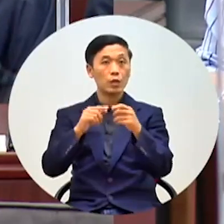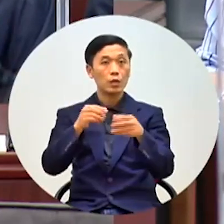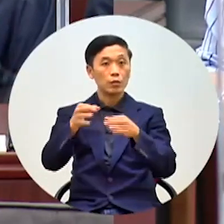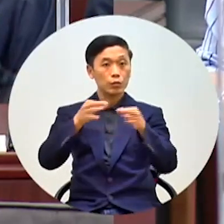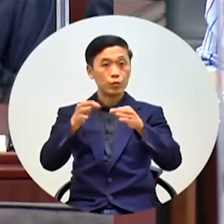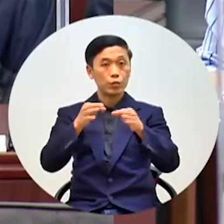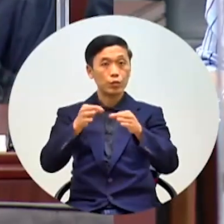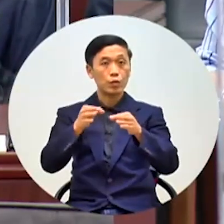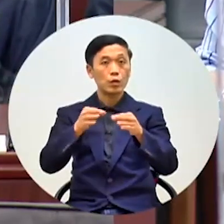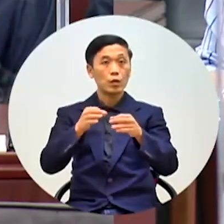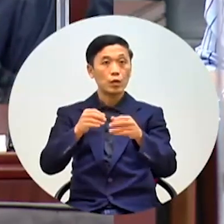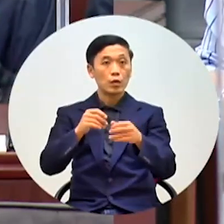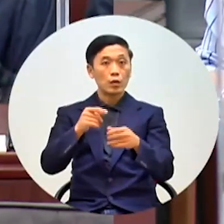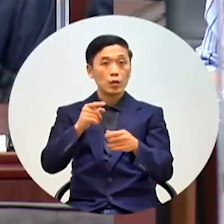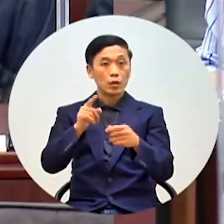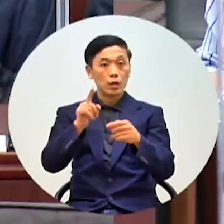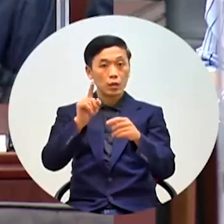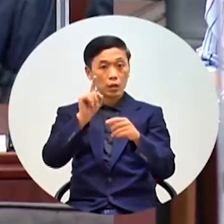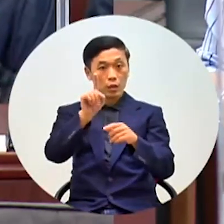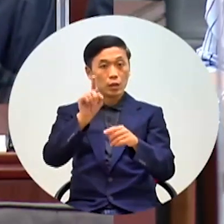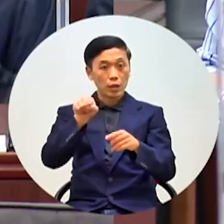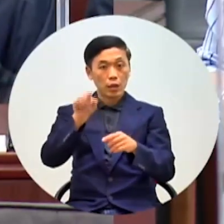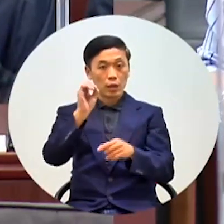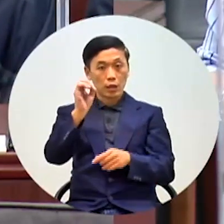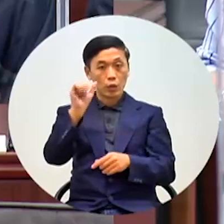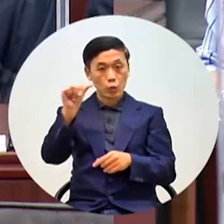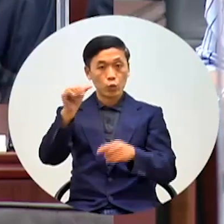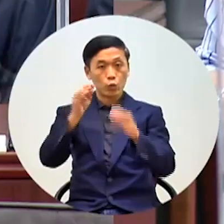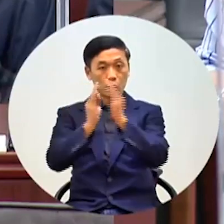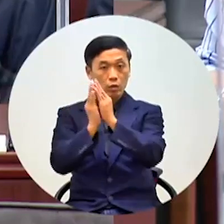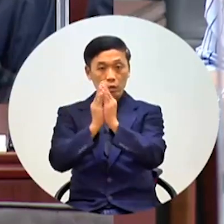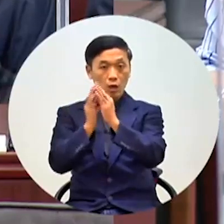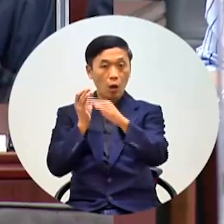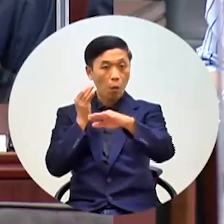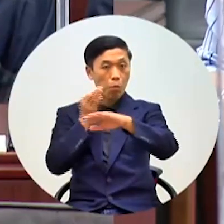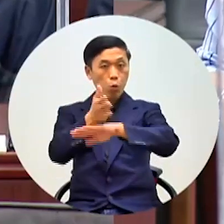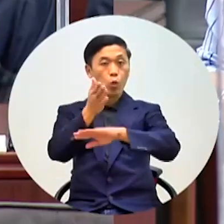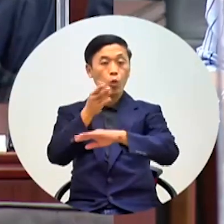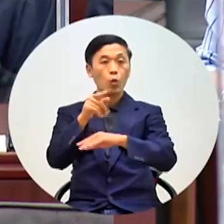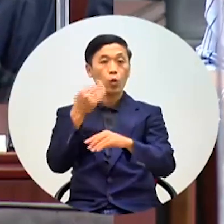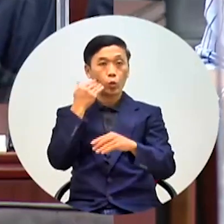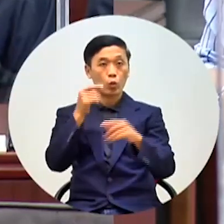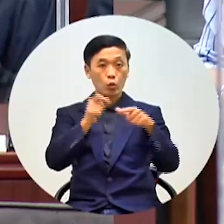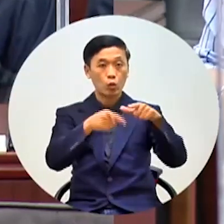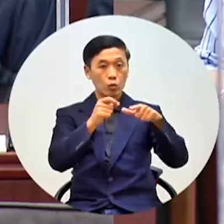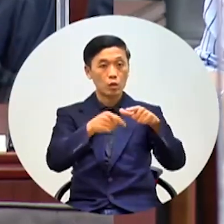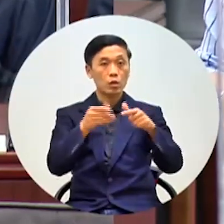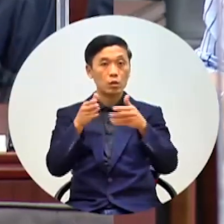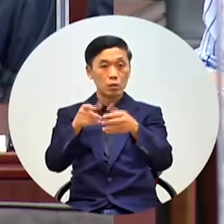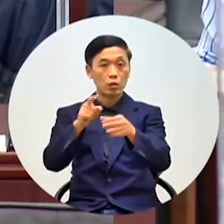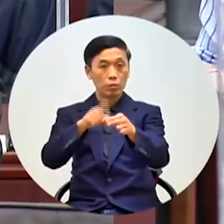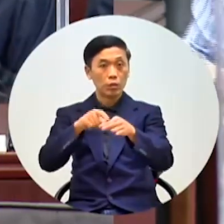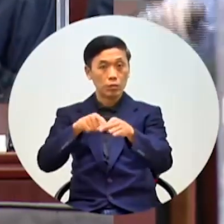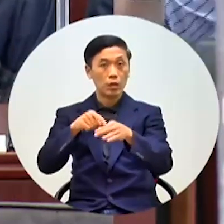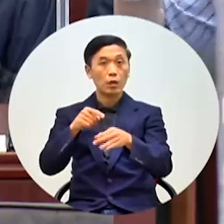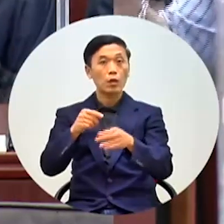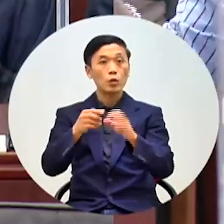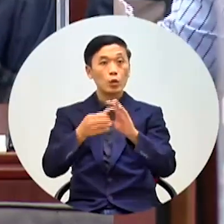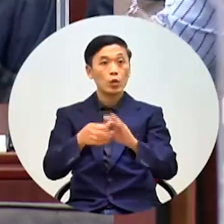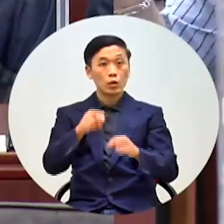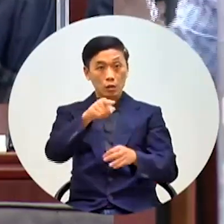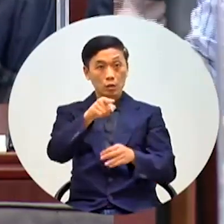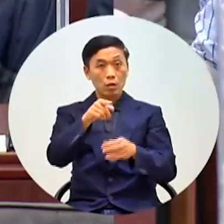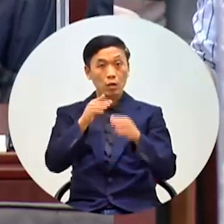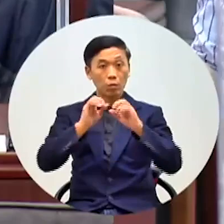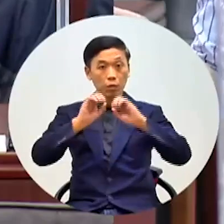1.05兆、哦、所以我在这里也呼吁说，我们的企业的老板、哦、假如在收入或者是在整个 好，所以等于市长你要